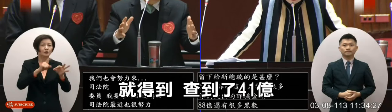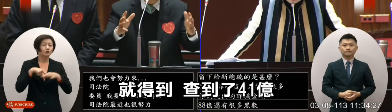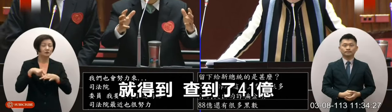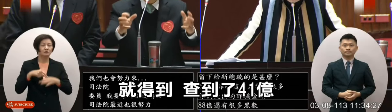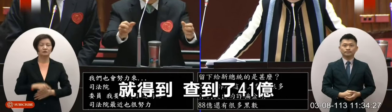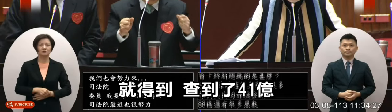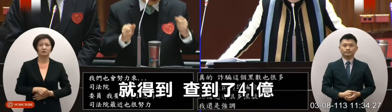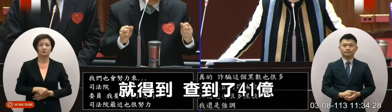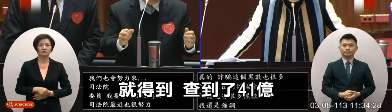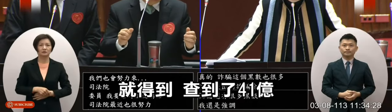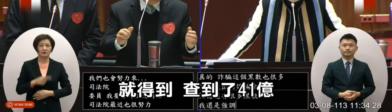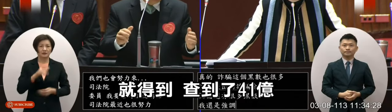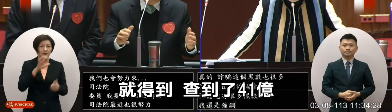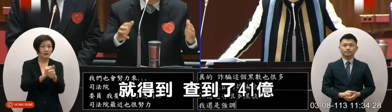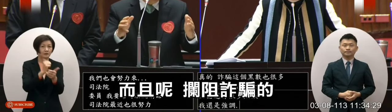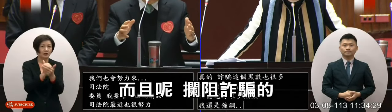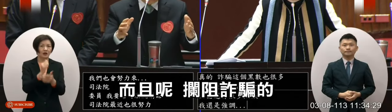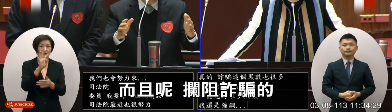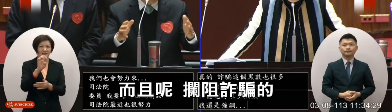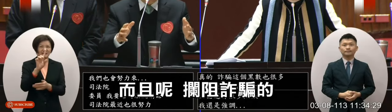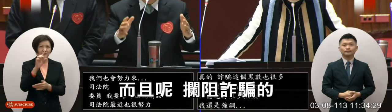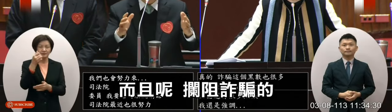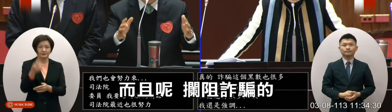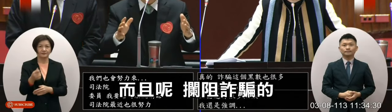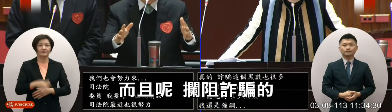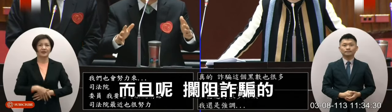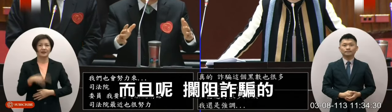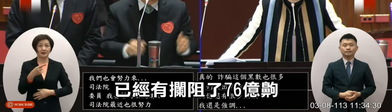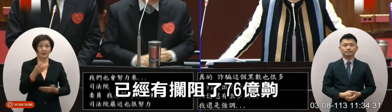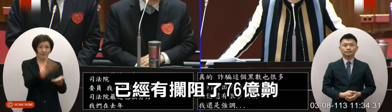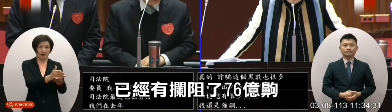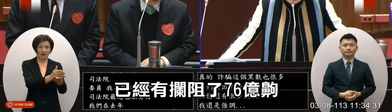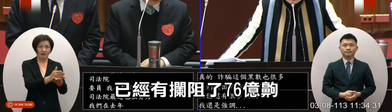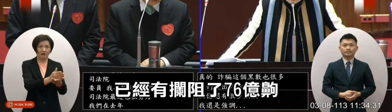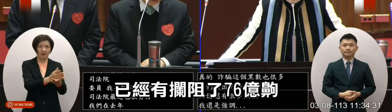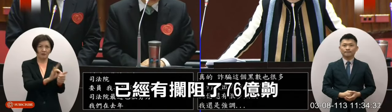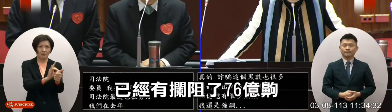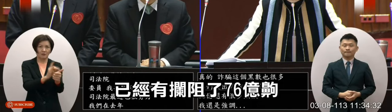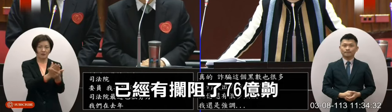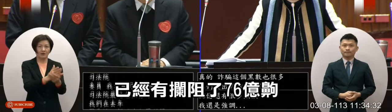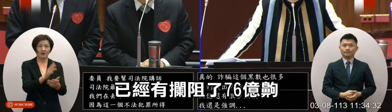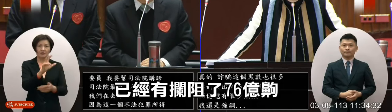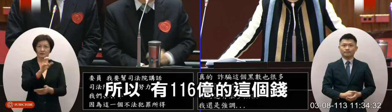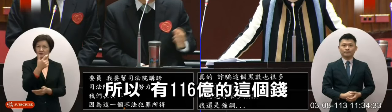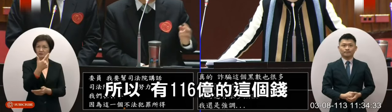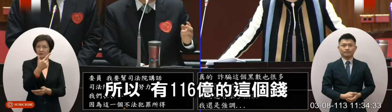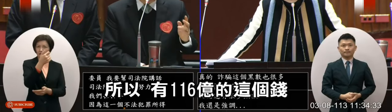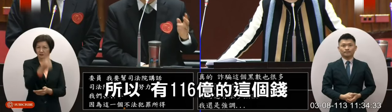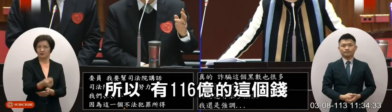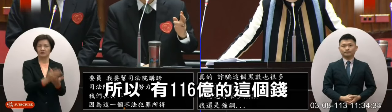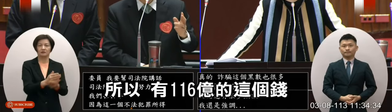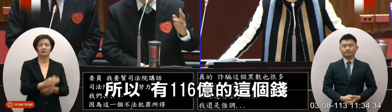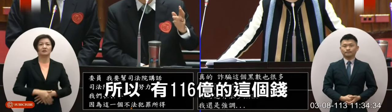到这。查到了41亿，而且呢，拦阻诈骗的已经有拦阻了76亿哈，所以